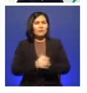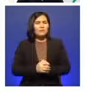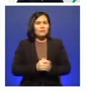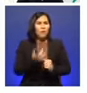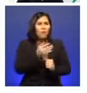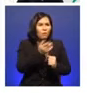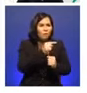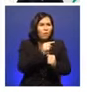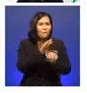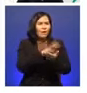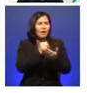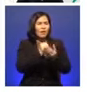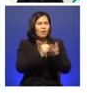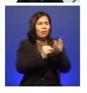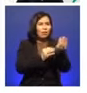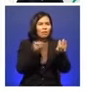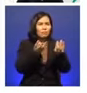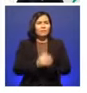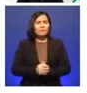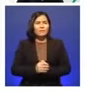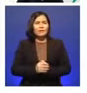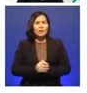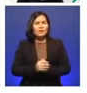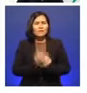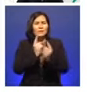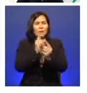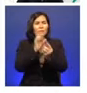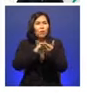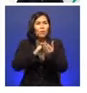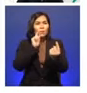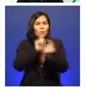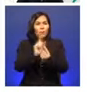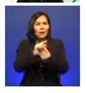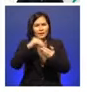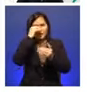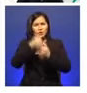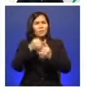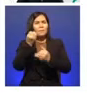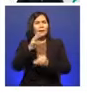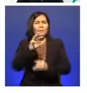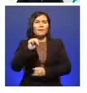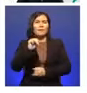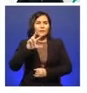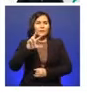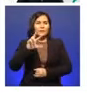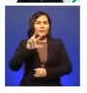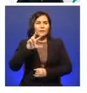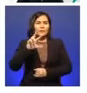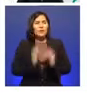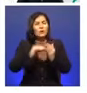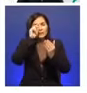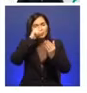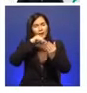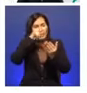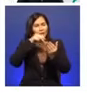แต่ว่าการก็มีประชากรก็อ่านออกเขียนได้จำนวนสูงนะฮะแต่ว่าการแข่งขันด้านการศึกษาและก็การพัฒนาประเทศเนี่ยประเทศไทยเรายังอ